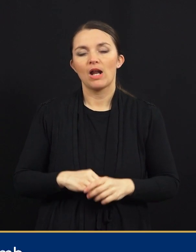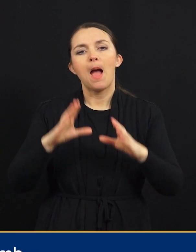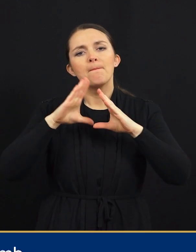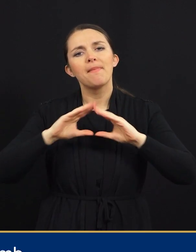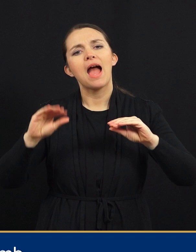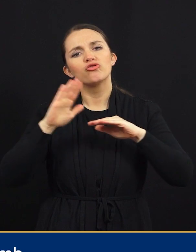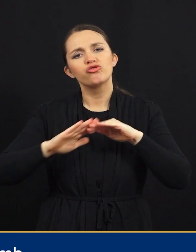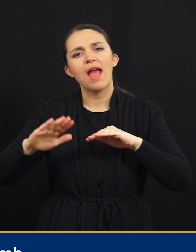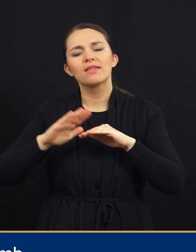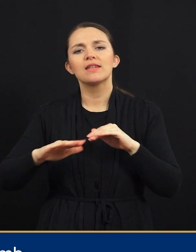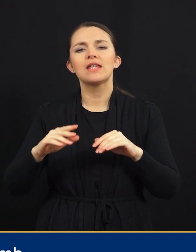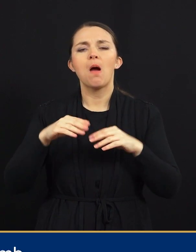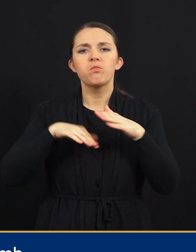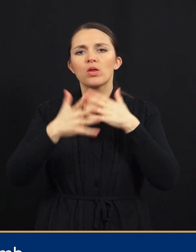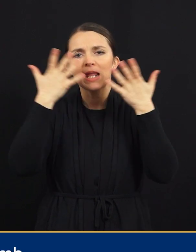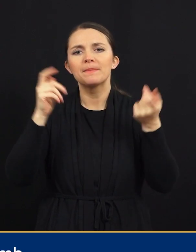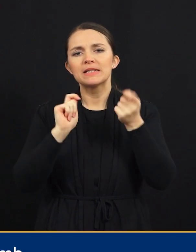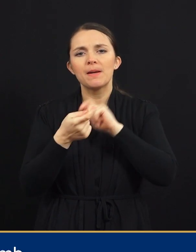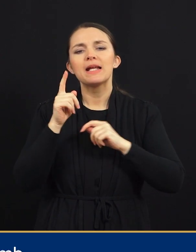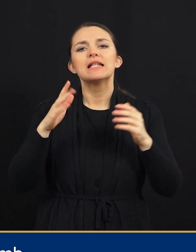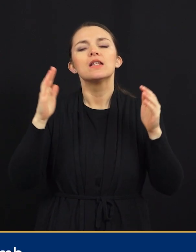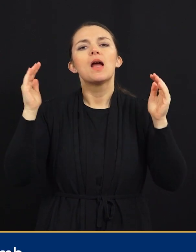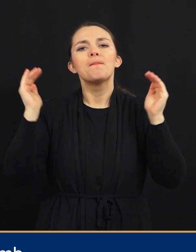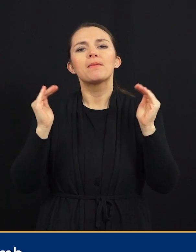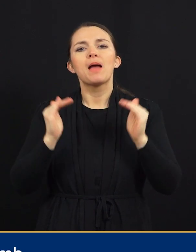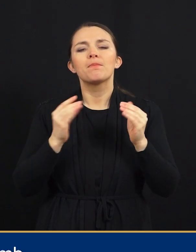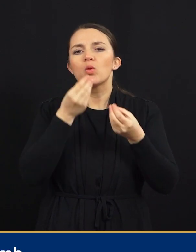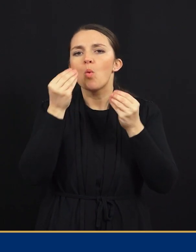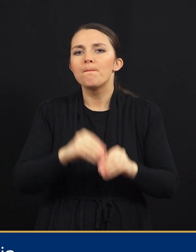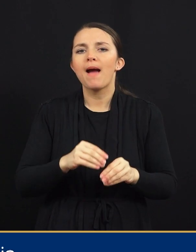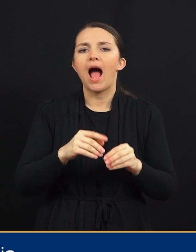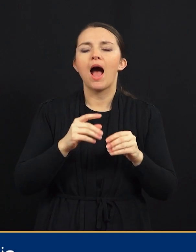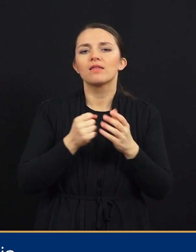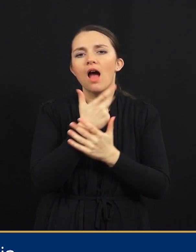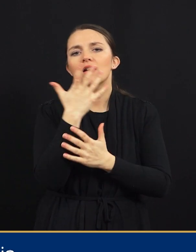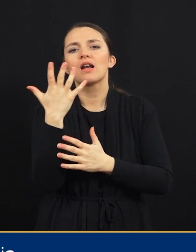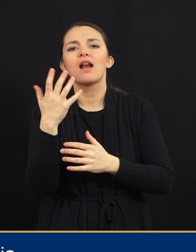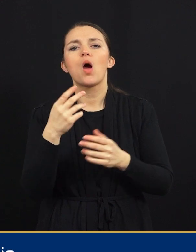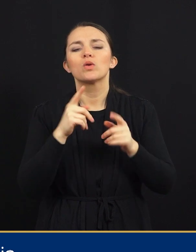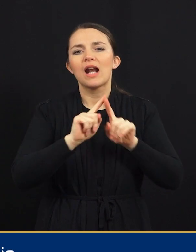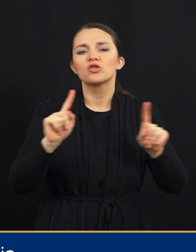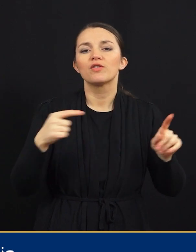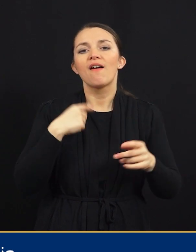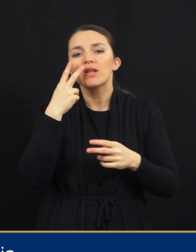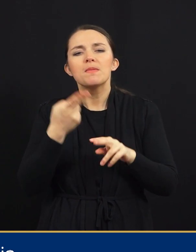Blaženje podnebnih sprememb in zaustavitev upada biotske raznovrstnosti vidim kot najpomembnejši,